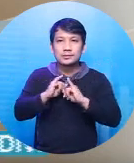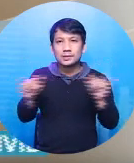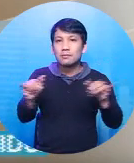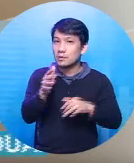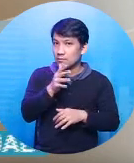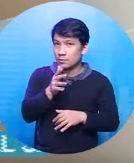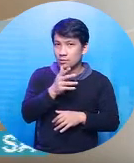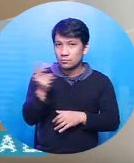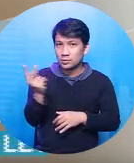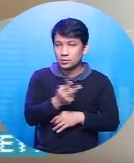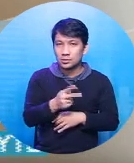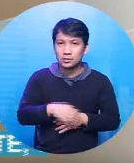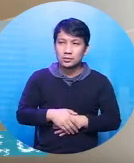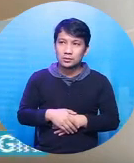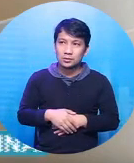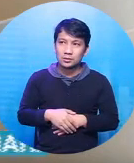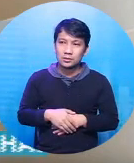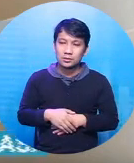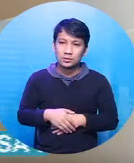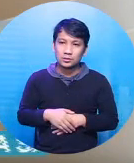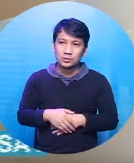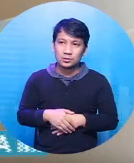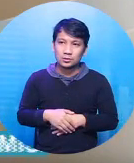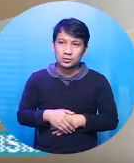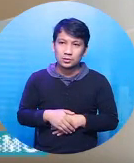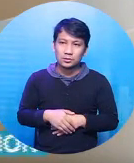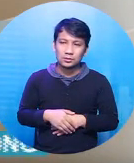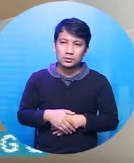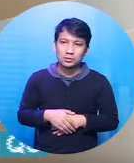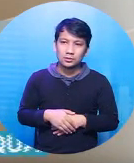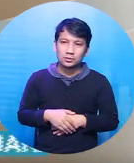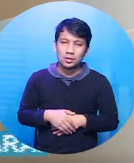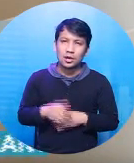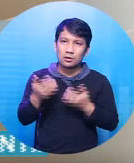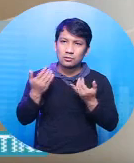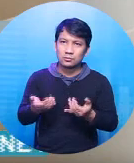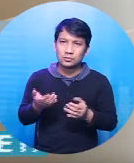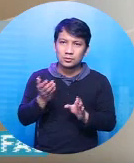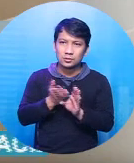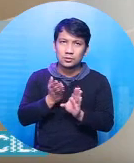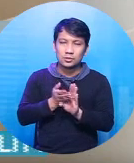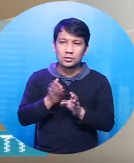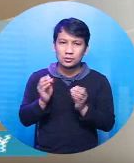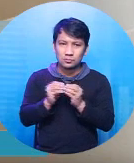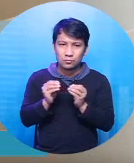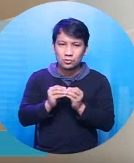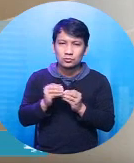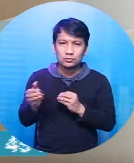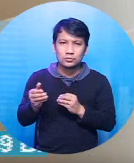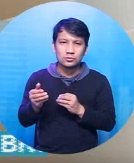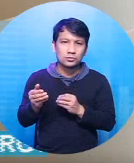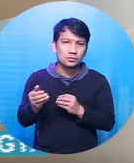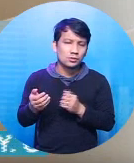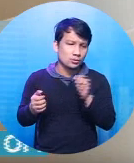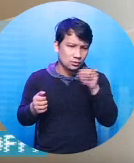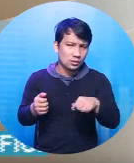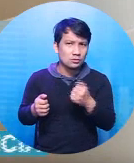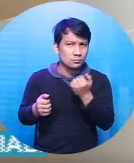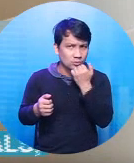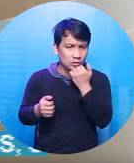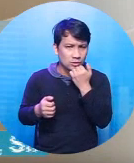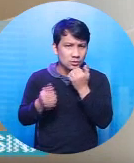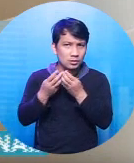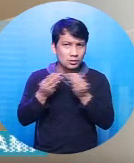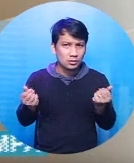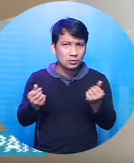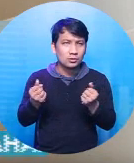Okay. At si live-in partner, siguro talagang kinakailangan medyo sabihin na natin oo nagkamali pero kailangan